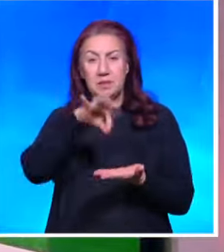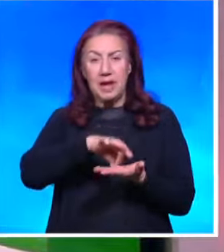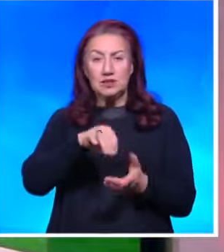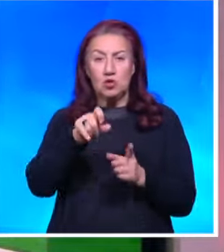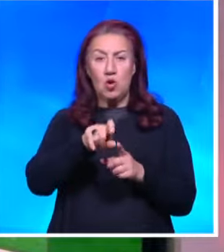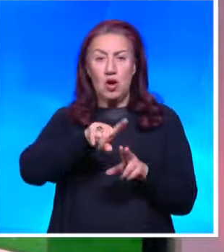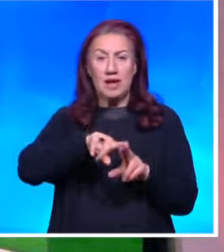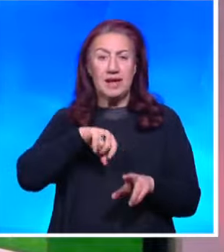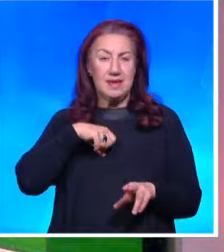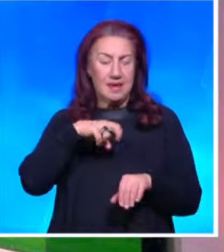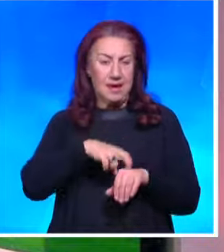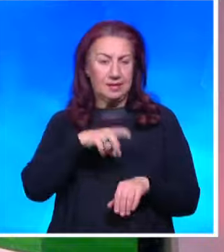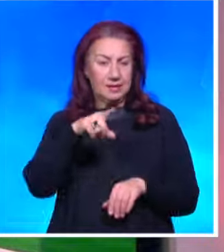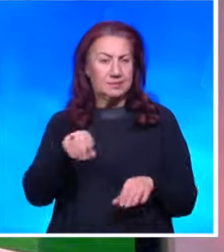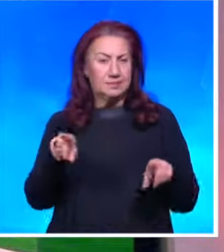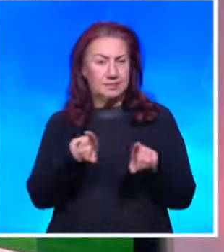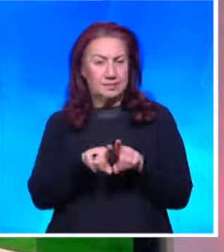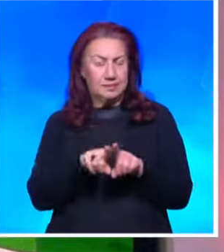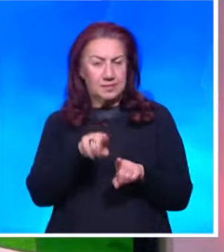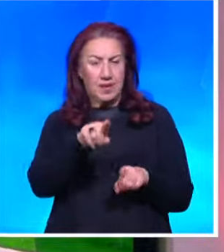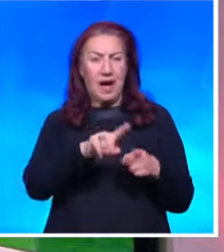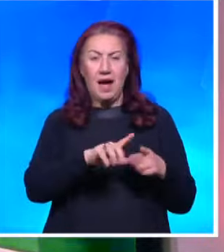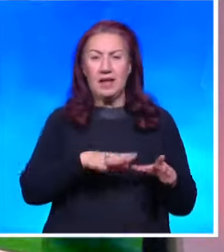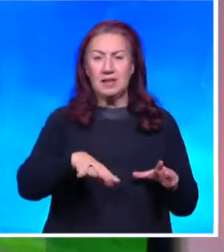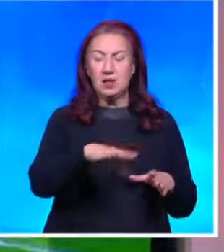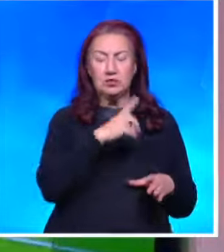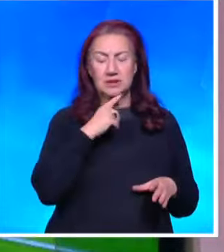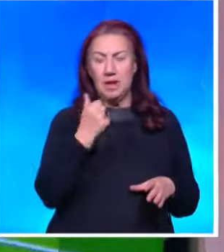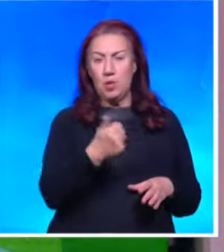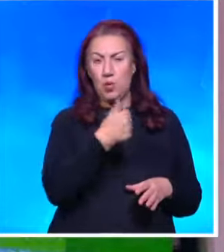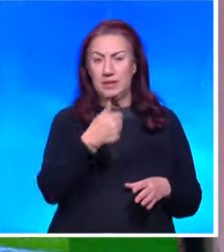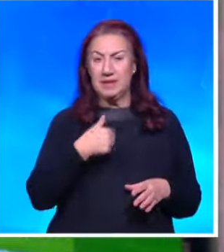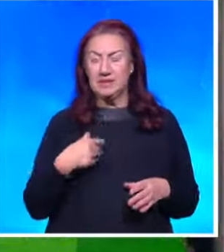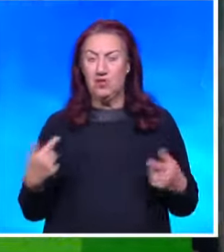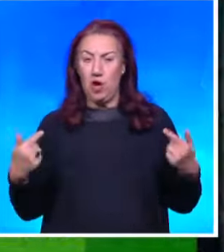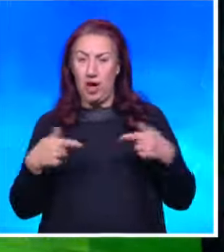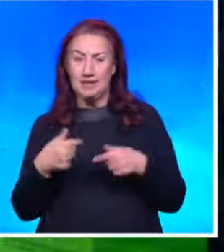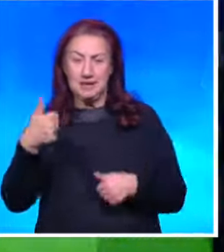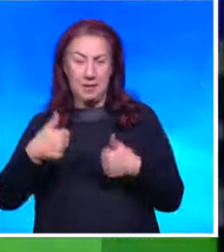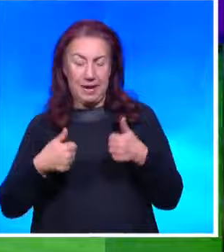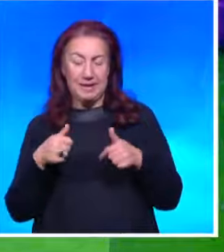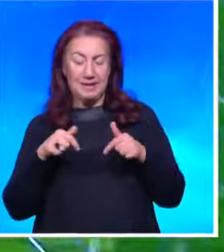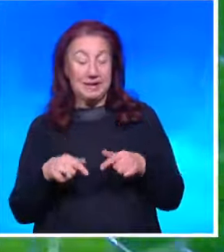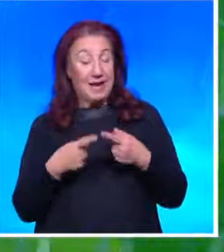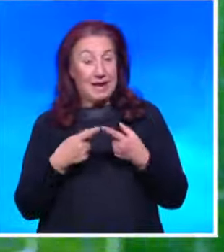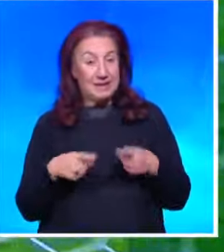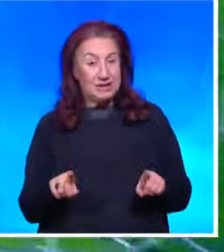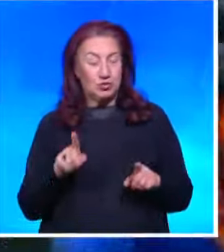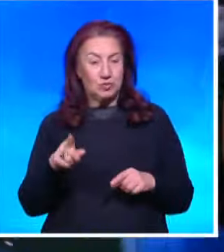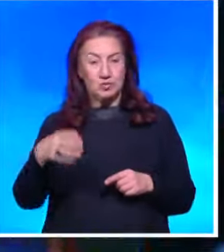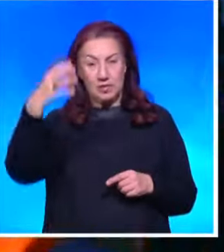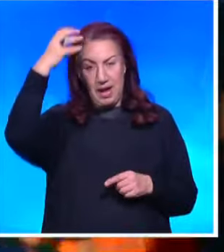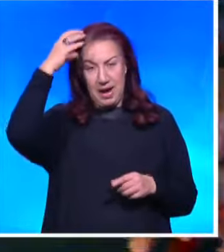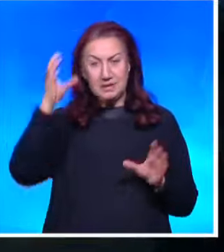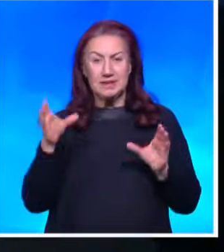година каталунците успяха да победят големия си съперник и да триумфират с трофея сега обаче нещата изглеждат различни кралският клуб не познава вкуса на